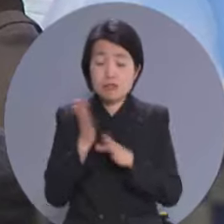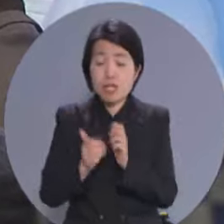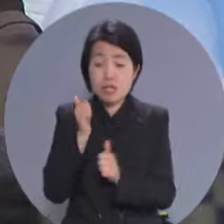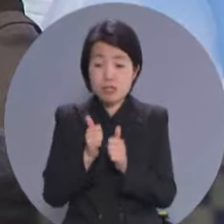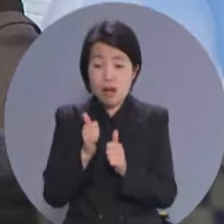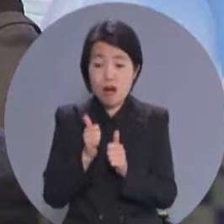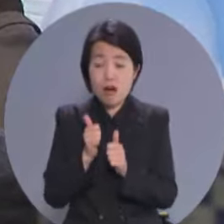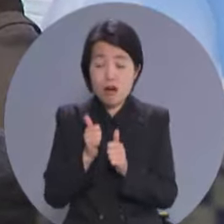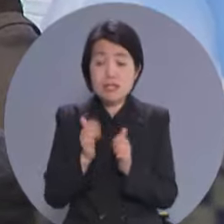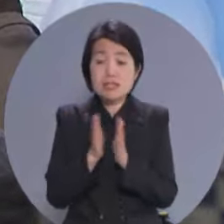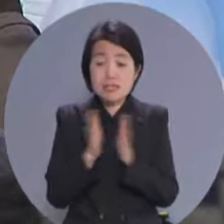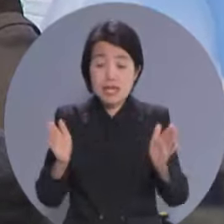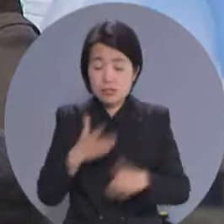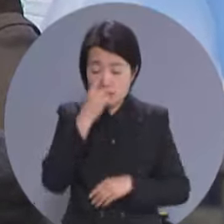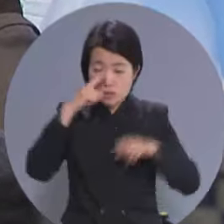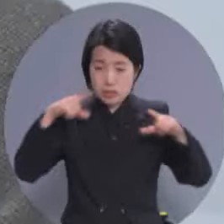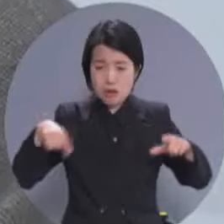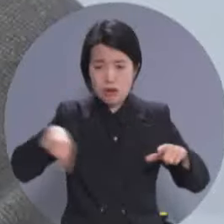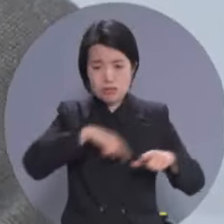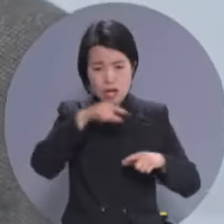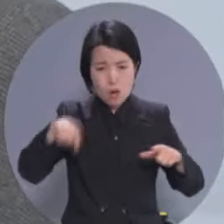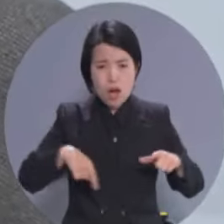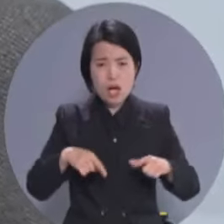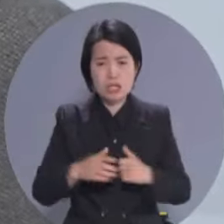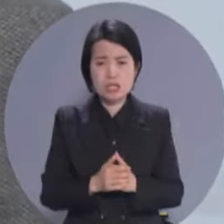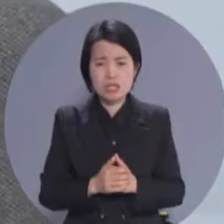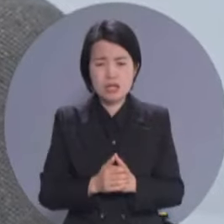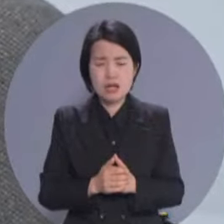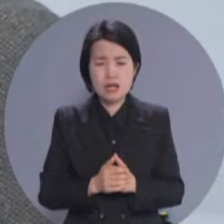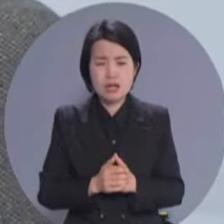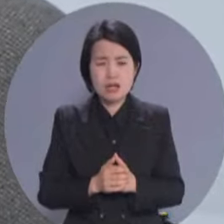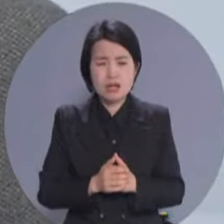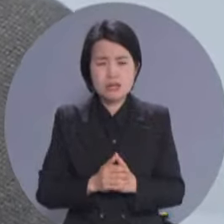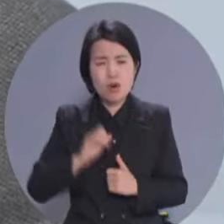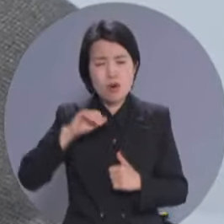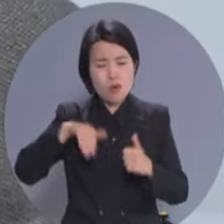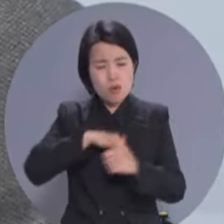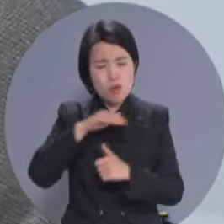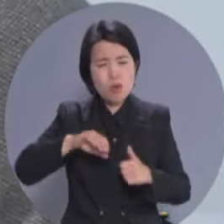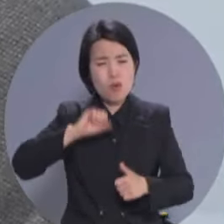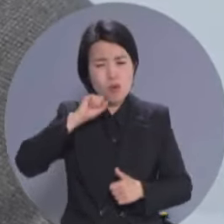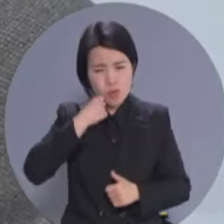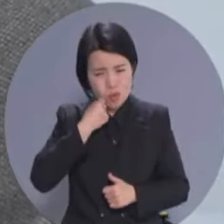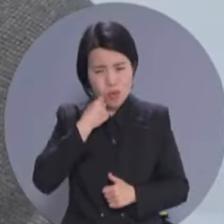경선 절차가 시작된 순천의 정치권 경랑에 휩싸이고 있습니다. MBC 뉴스 김주희입니다.